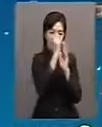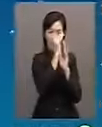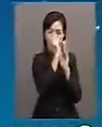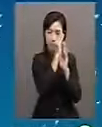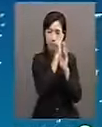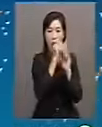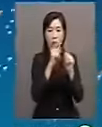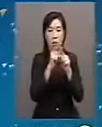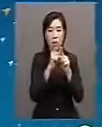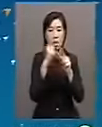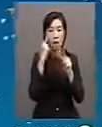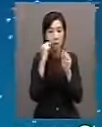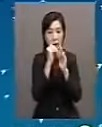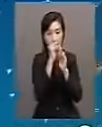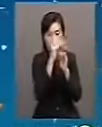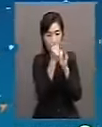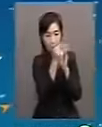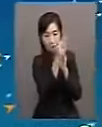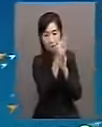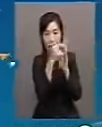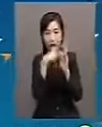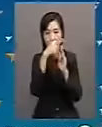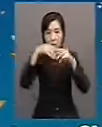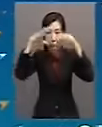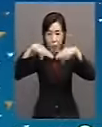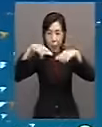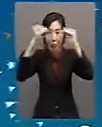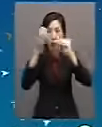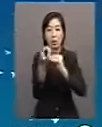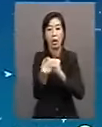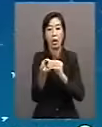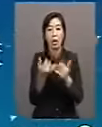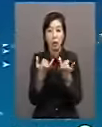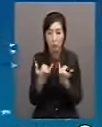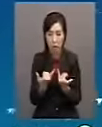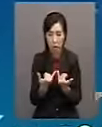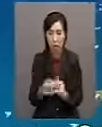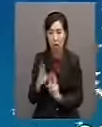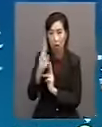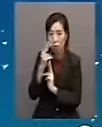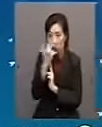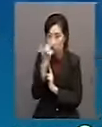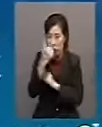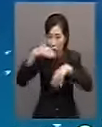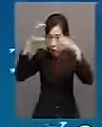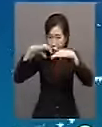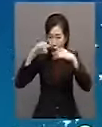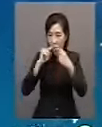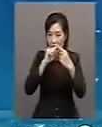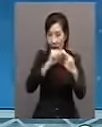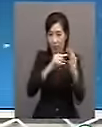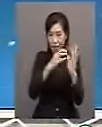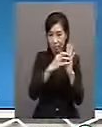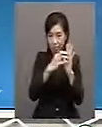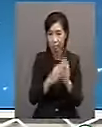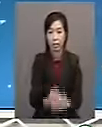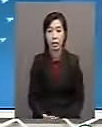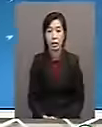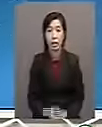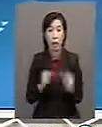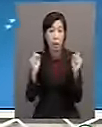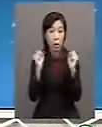ครับไม่ว่าจะเป็นพื้นที่ทางภาคเหนือและภาคอีสานครับฝนลดลงไปครับเพราะฉะนั้นวันนี้ยังคงต้องเฝ้าระวังฝนกันอย่างใกล้ชิดนะครับส่วนลมหนาว